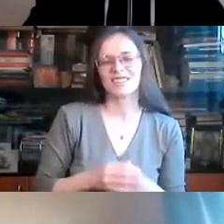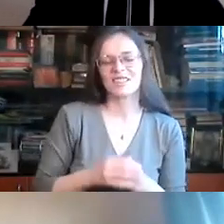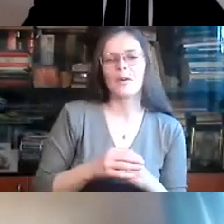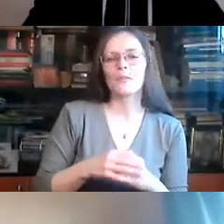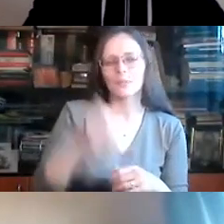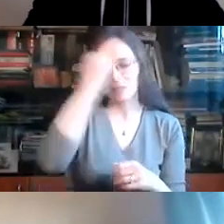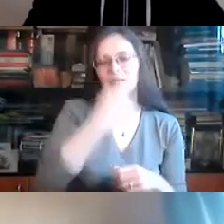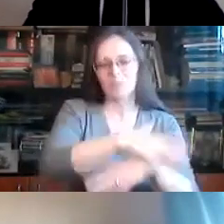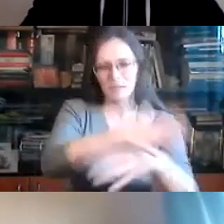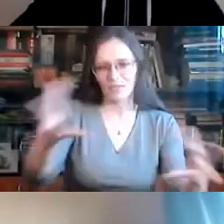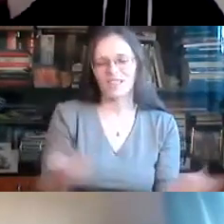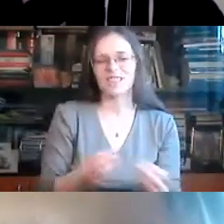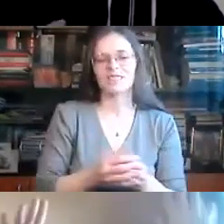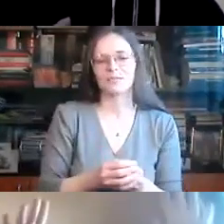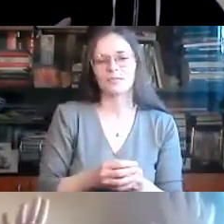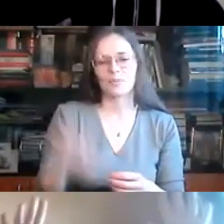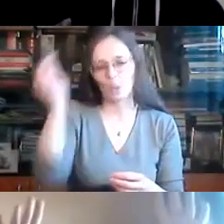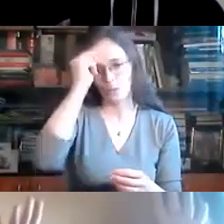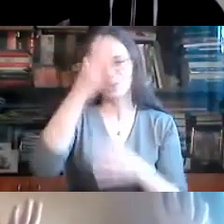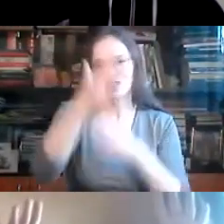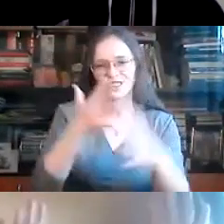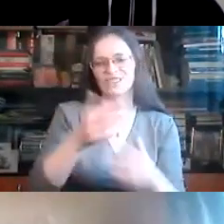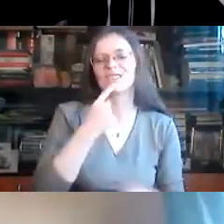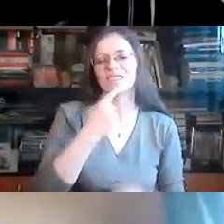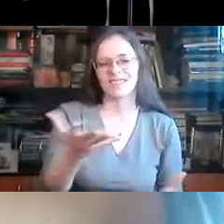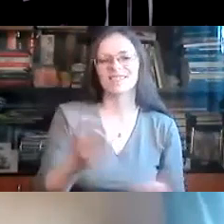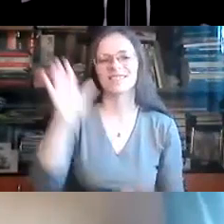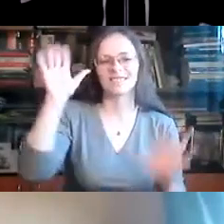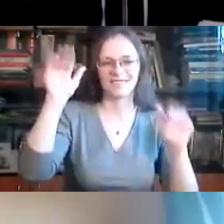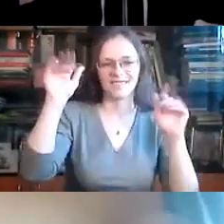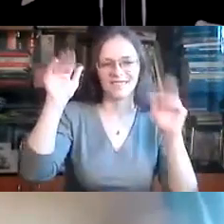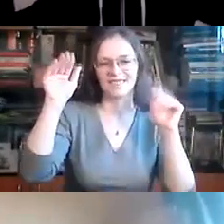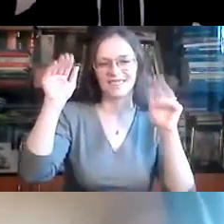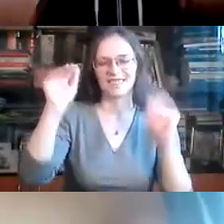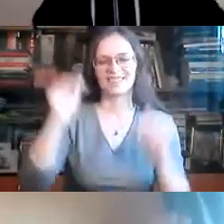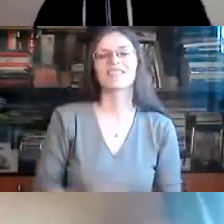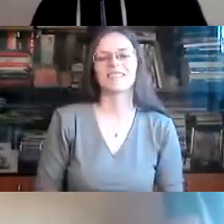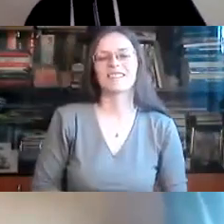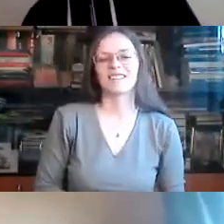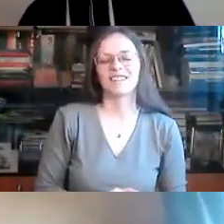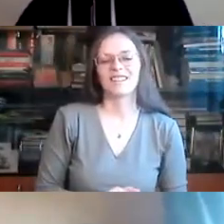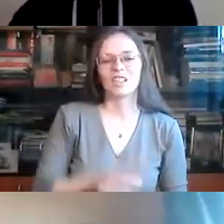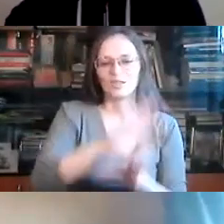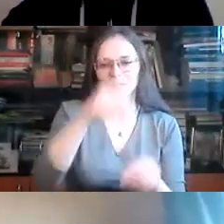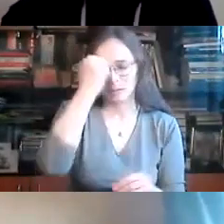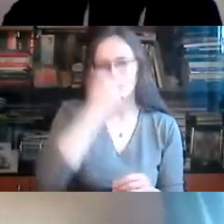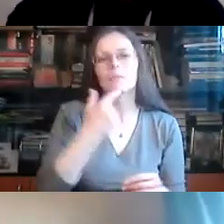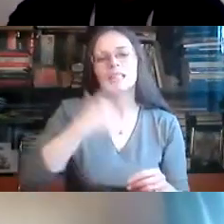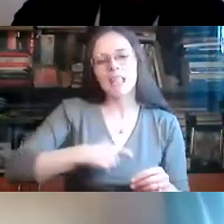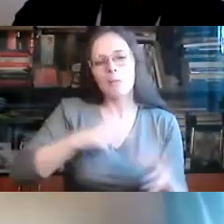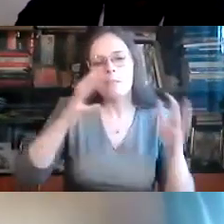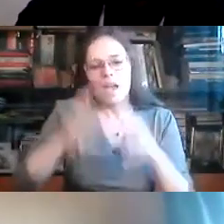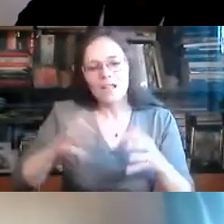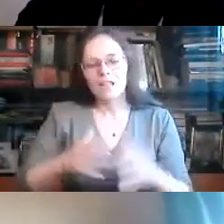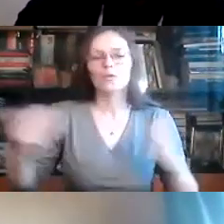И всего вам всего хорошего. Берегите себя. Спасибо большое всем. Спасибо. И до новых встреч. У